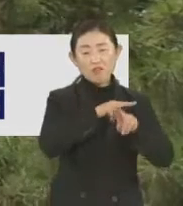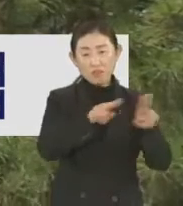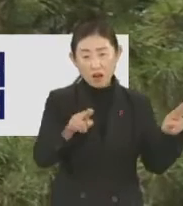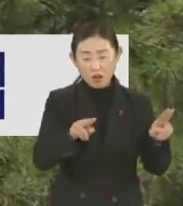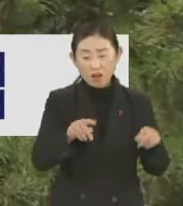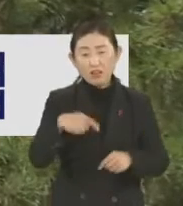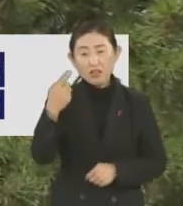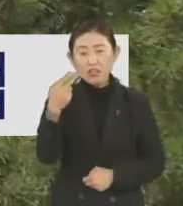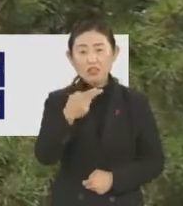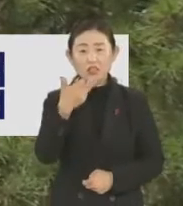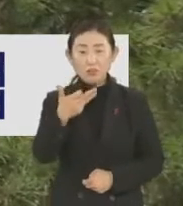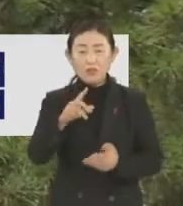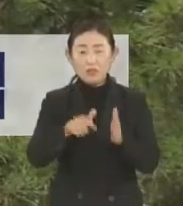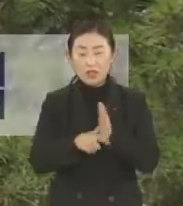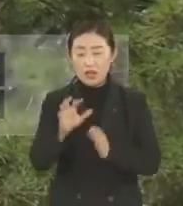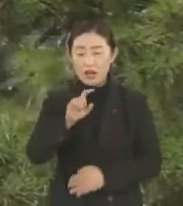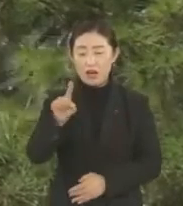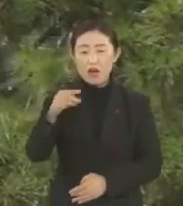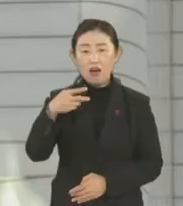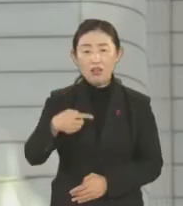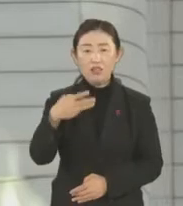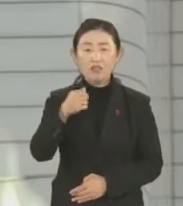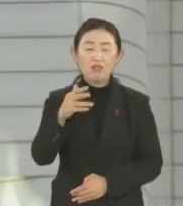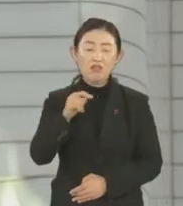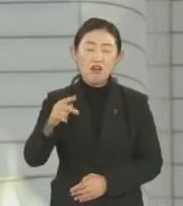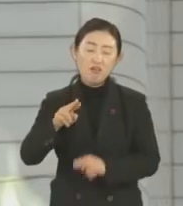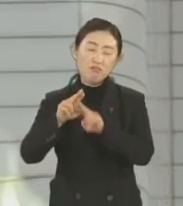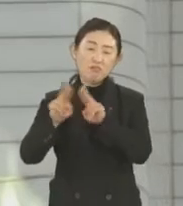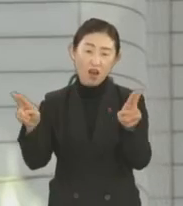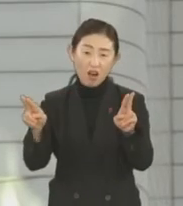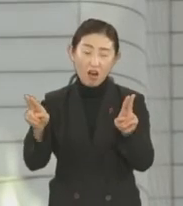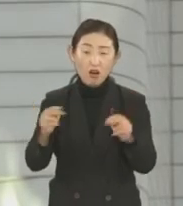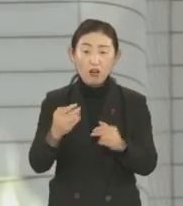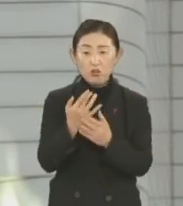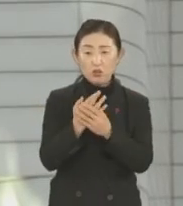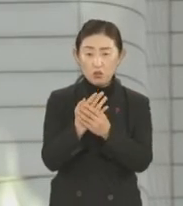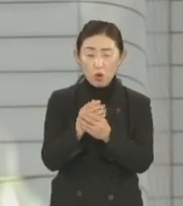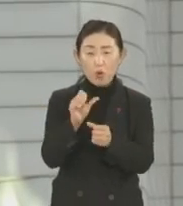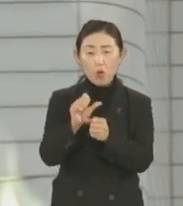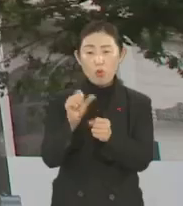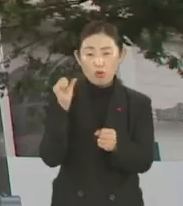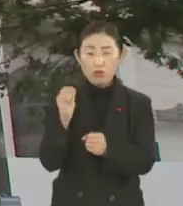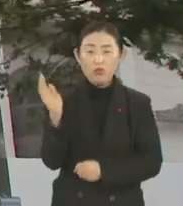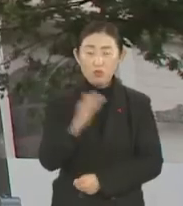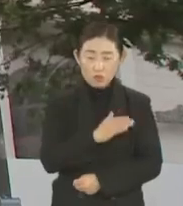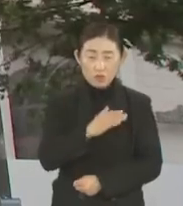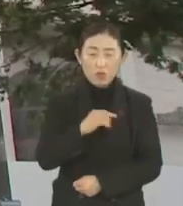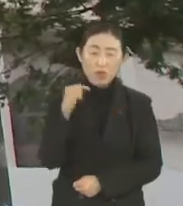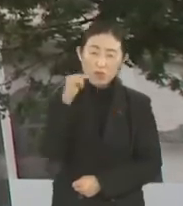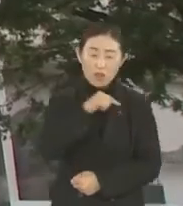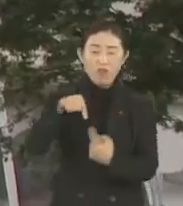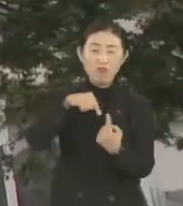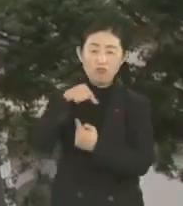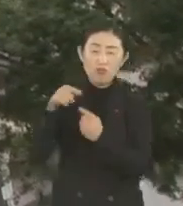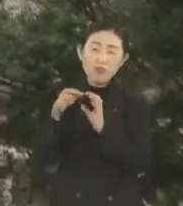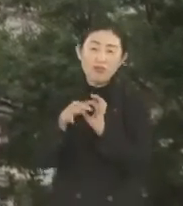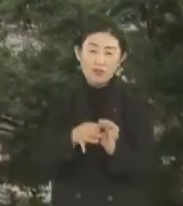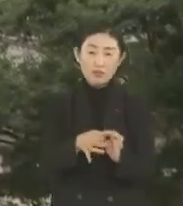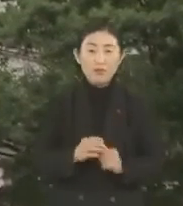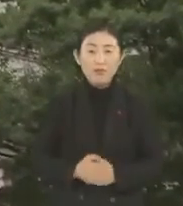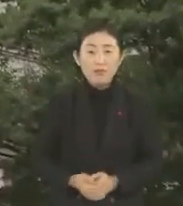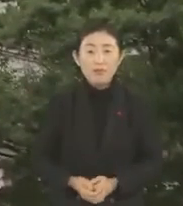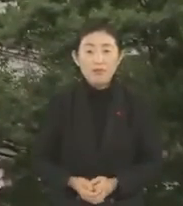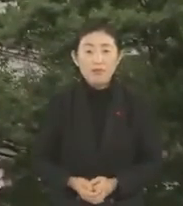아드리아 호텔까지 폐업한 가운데 유성호텔은 경영난이 계속되면서 5년째 매각설이 이어진 바 있습니다